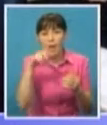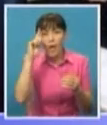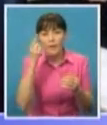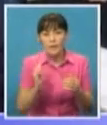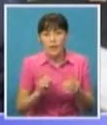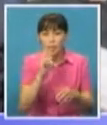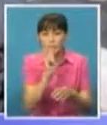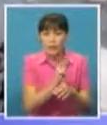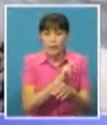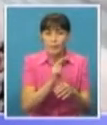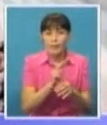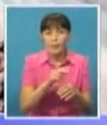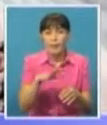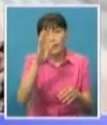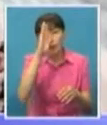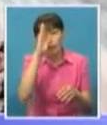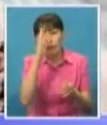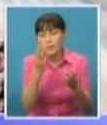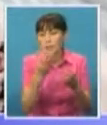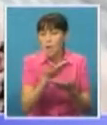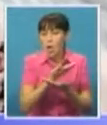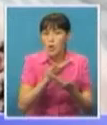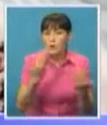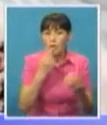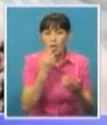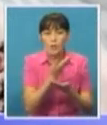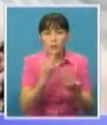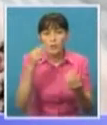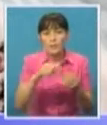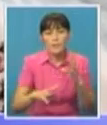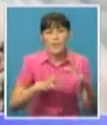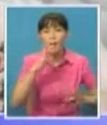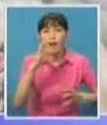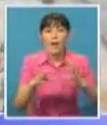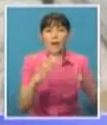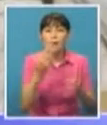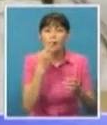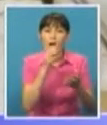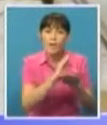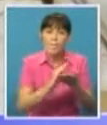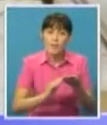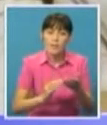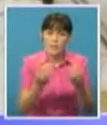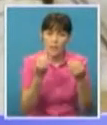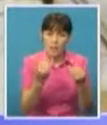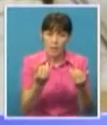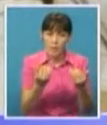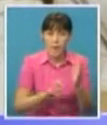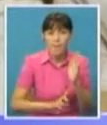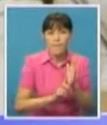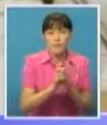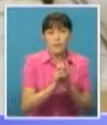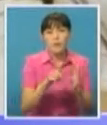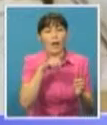қабылдауда, алайда бүлдіршінге сәйкес донор табылмағандықтан бұл мәселе халықаралық қан базасына тіркелген. Ал игі іске бастамашы